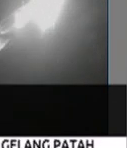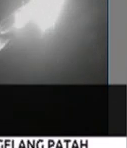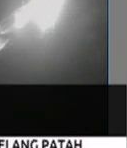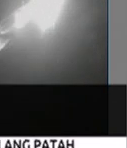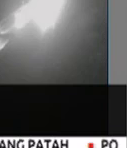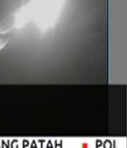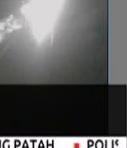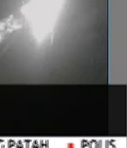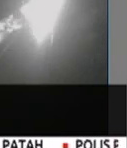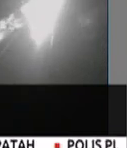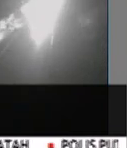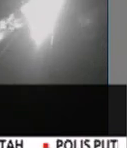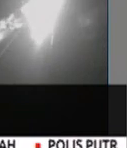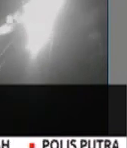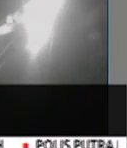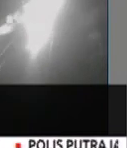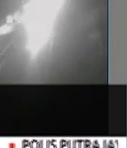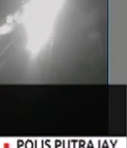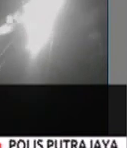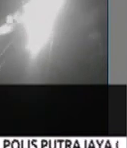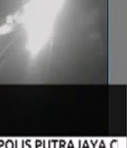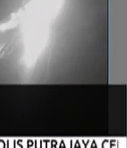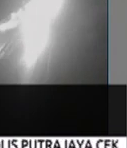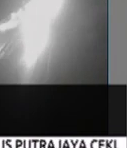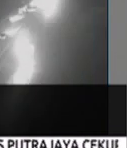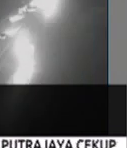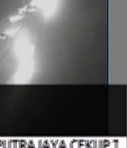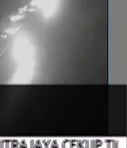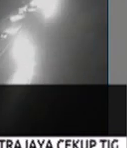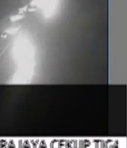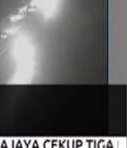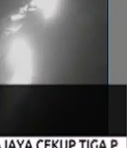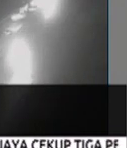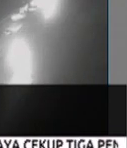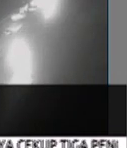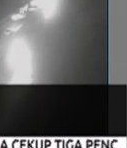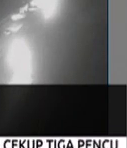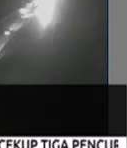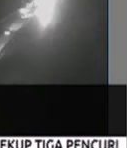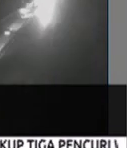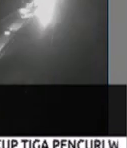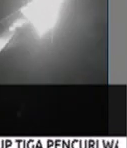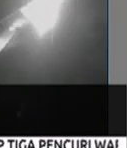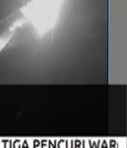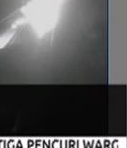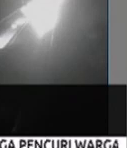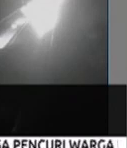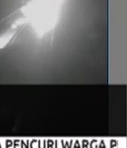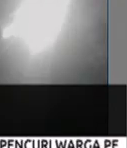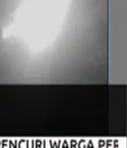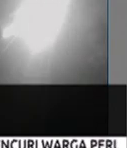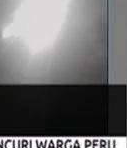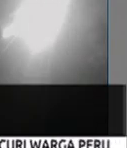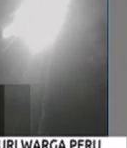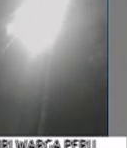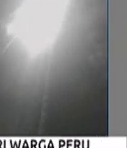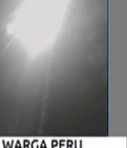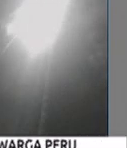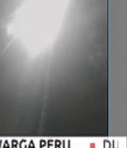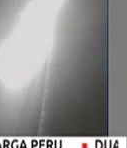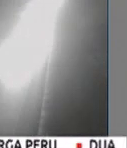1-800-887-752 atau boleh juga ikuti Twitter kami di LLM Info Trafik. Kembali ke Angkasa Puri.